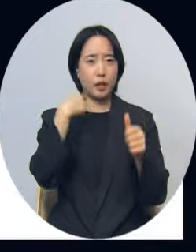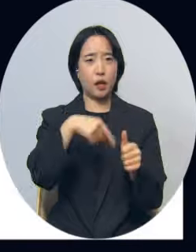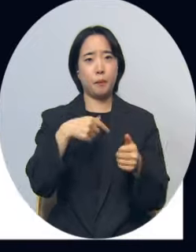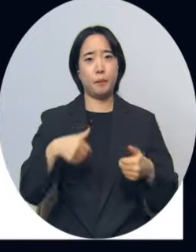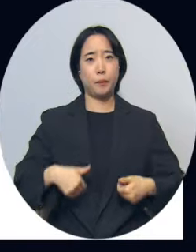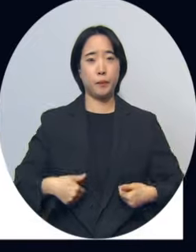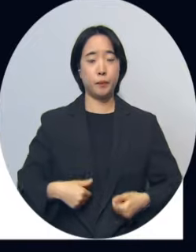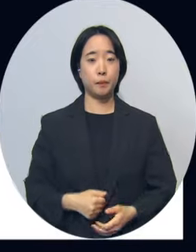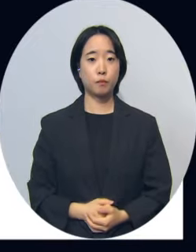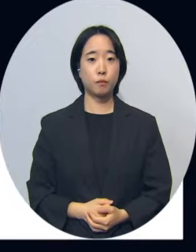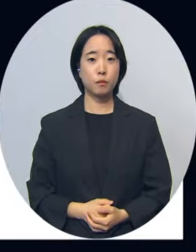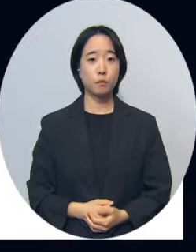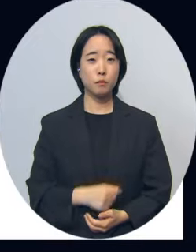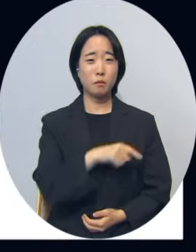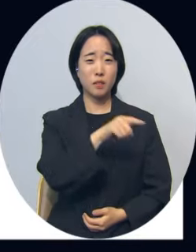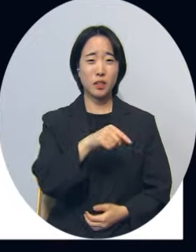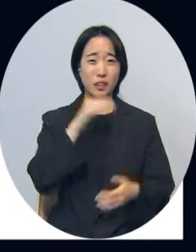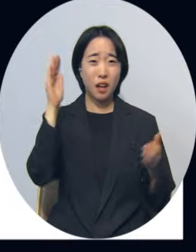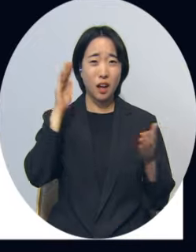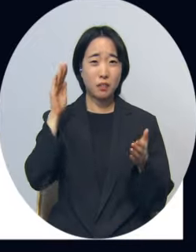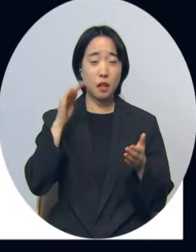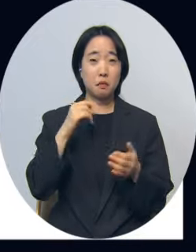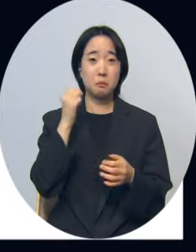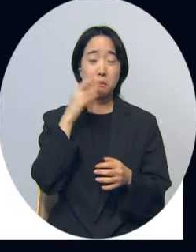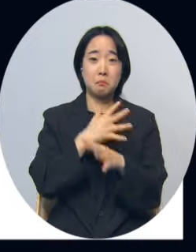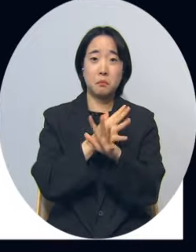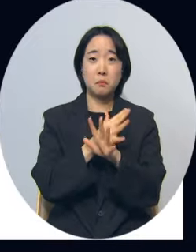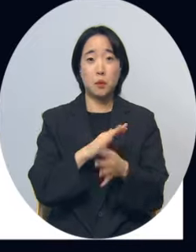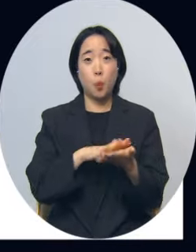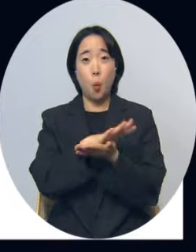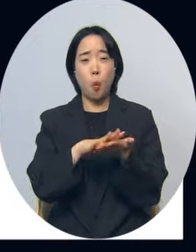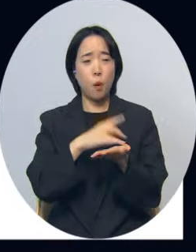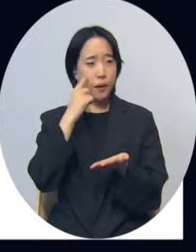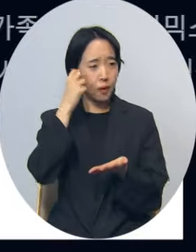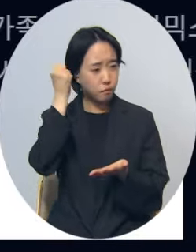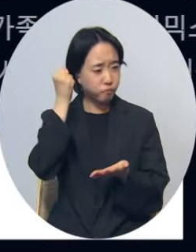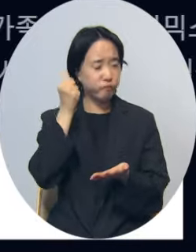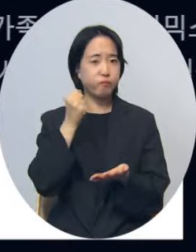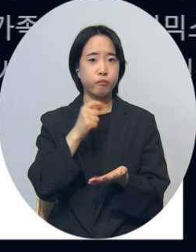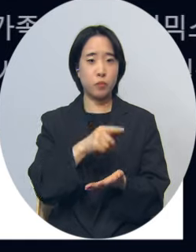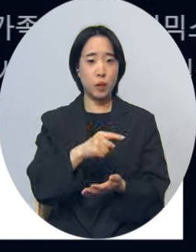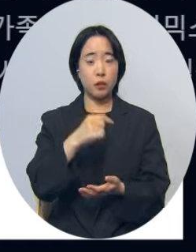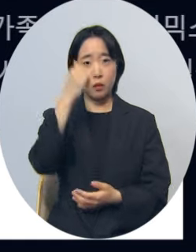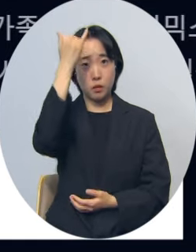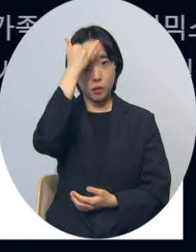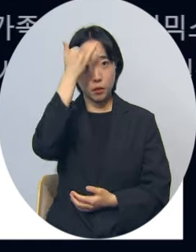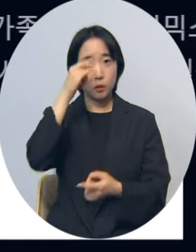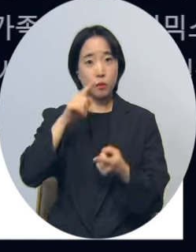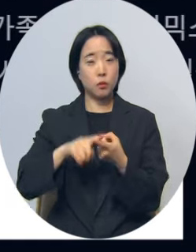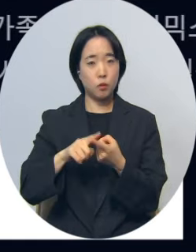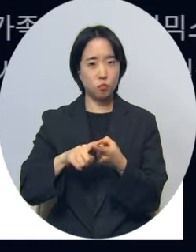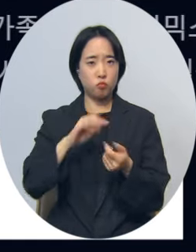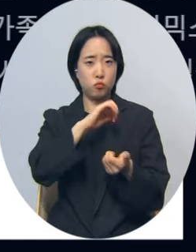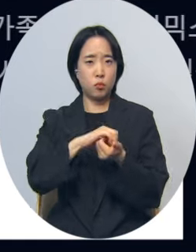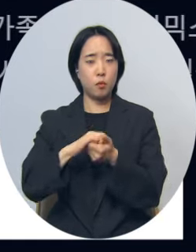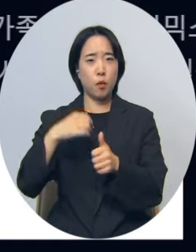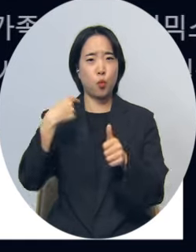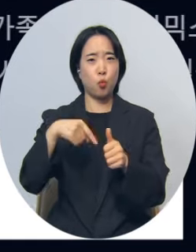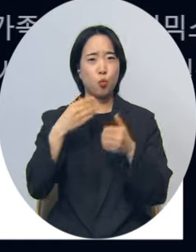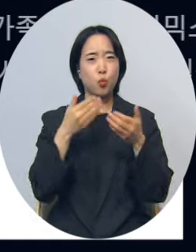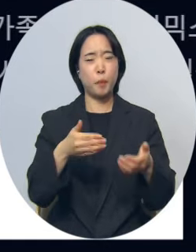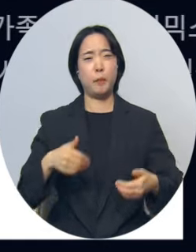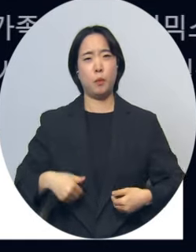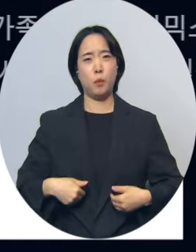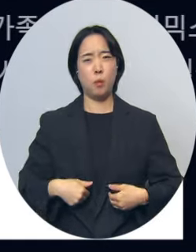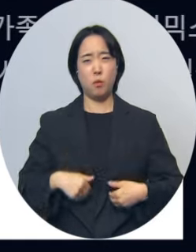새로운 놀이문화처럼 시작이 됐다라는 생각이 좀 들어요. 디지털 윤리에 대해서 정규적으로 교육받는 시간들이 거의